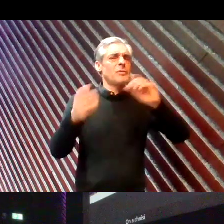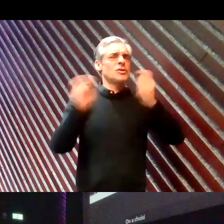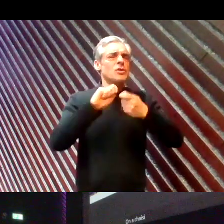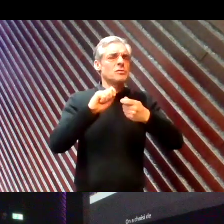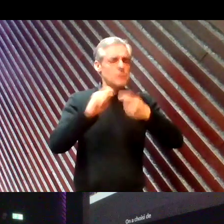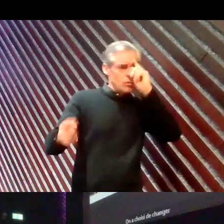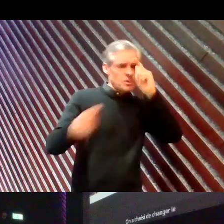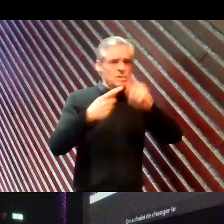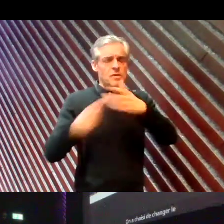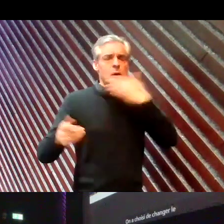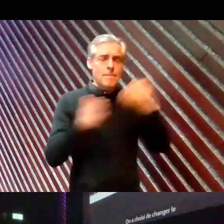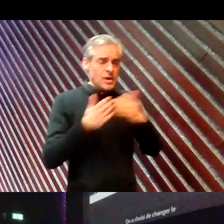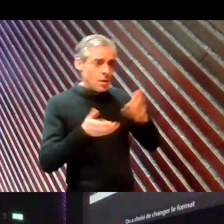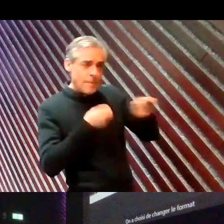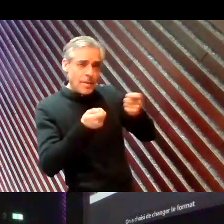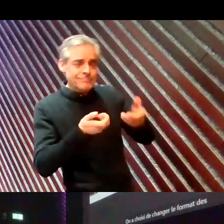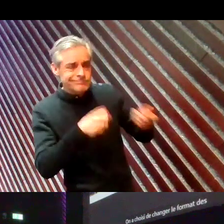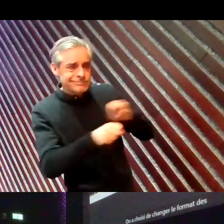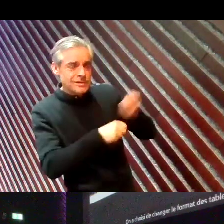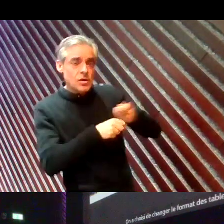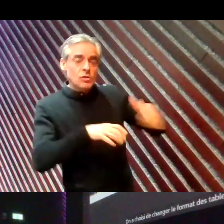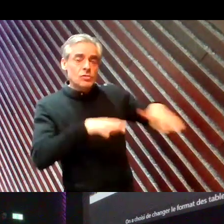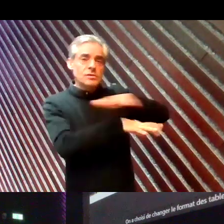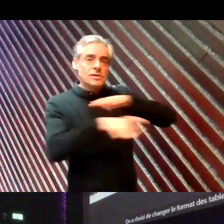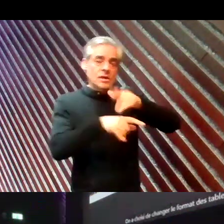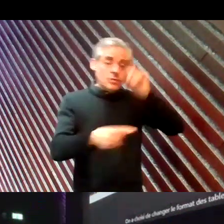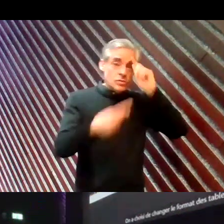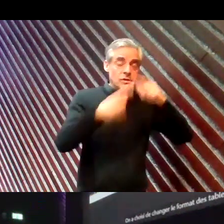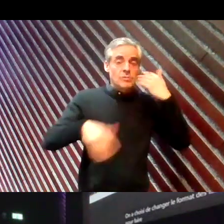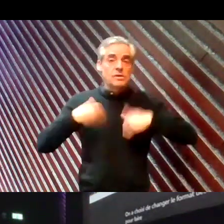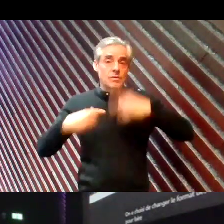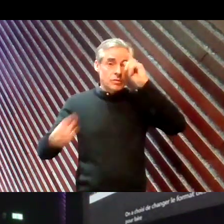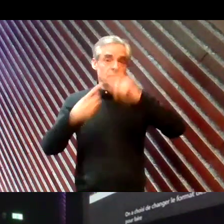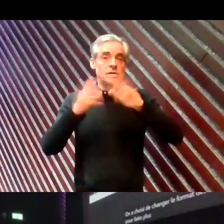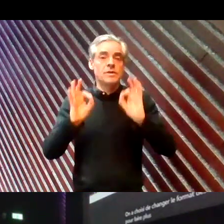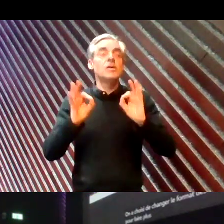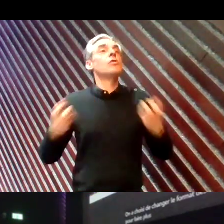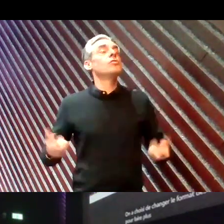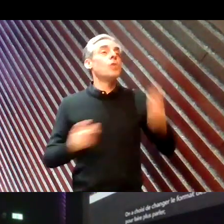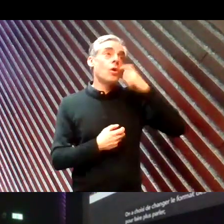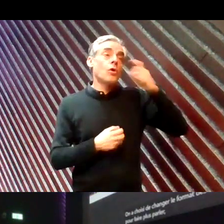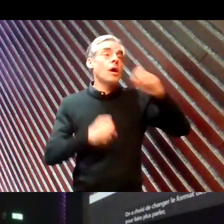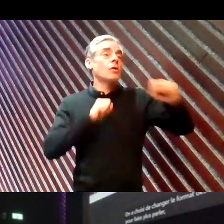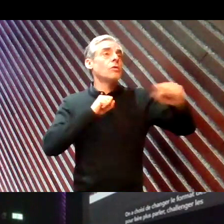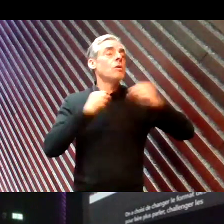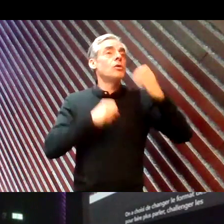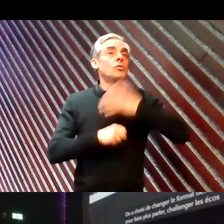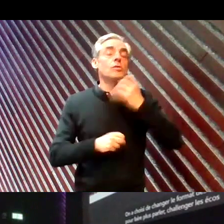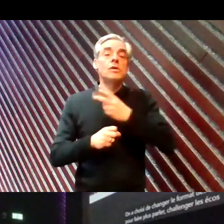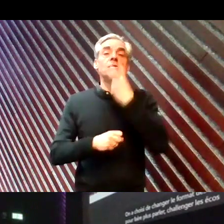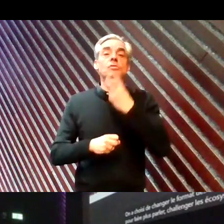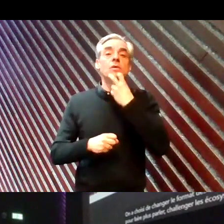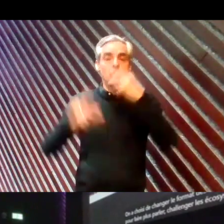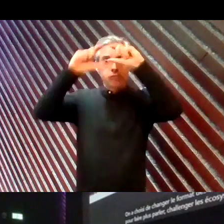plus, justement, faire parler, challenger un petit peu les écosystèmes sur certains termes. Nous, on voit au quotidien de nos actions que le citoyen